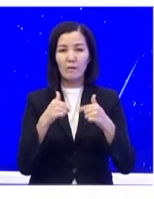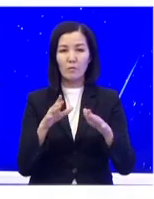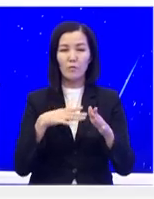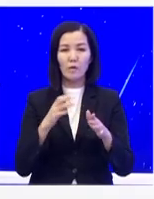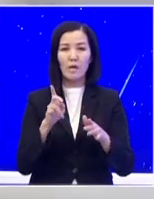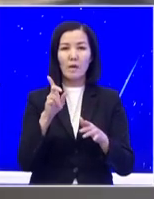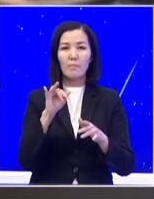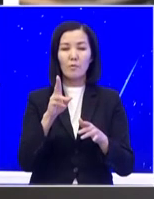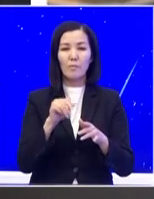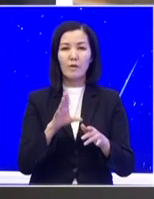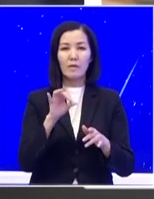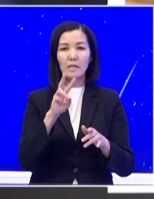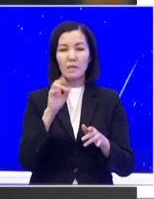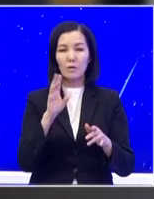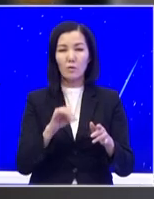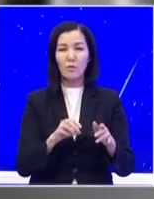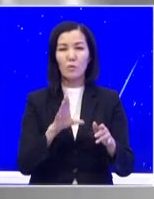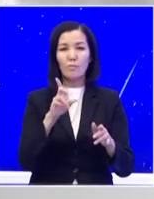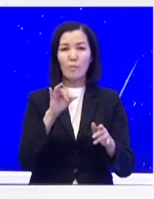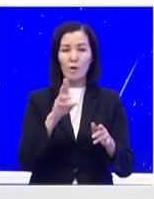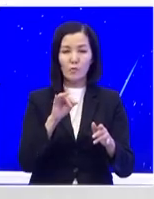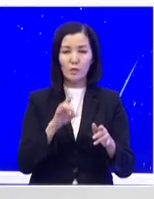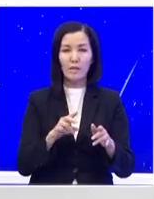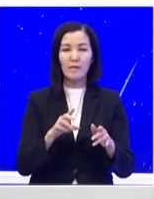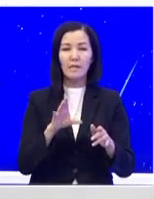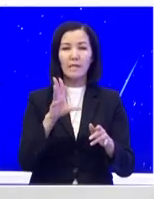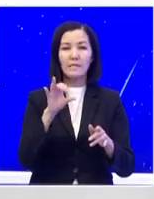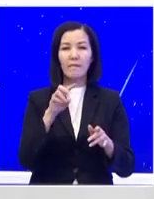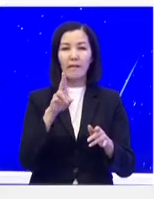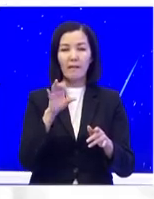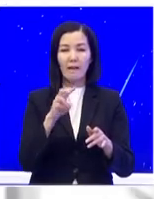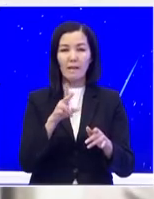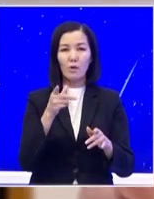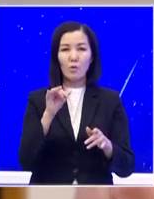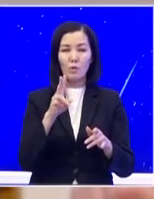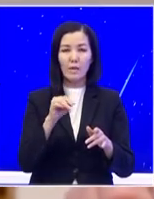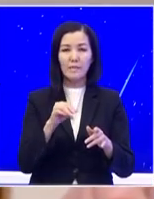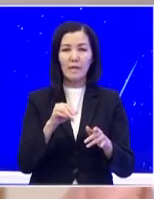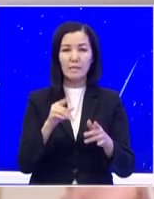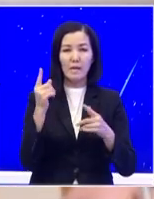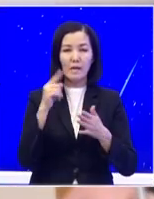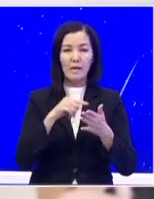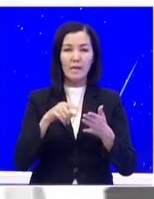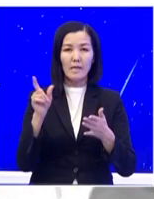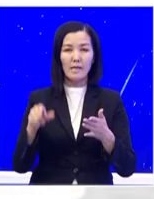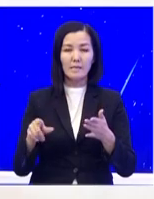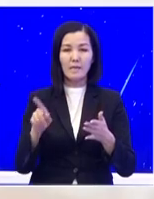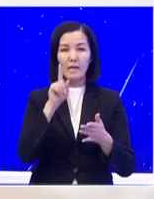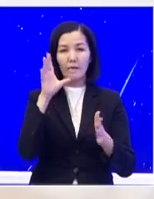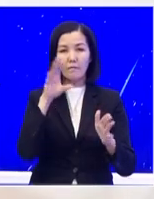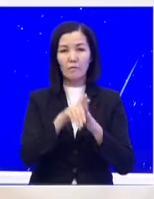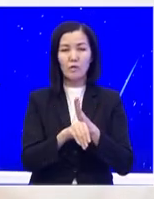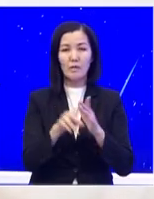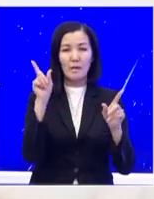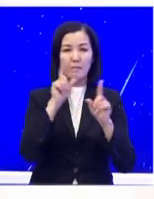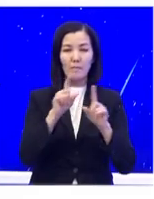Әбубәкір Қайран, Есенғұл Жақыпбек, Бауыржан Жақып, Светқали Нұржан, Гүлнәр Салықбай сынды бір шоғыр талант иелері болған. Сол